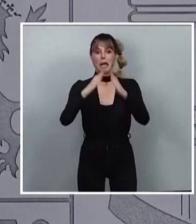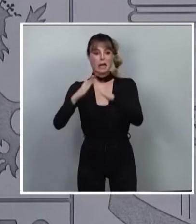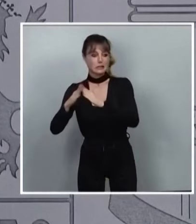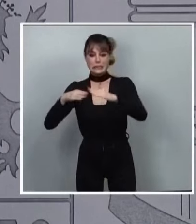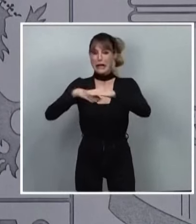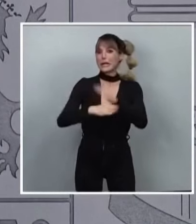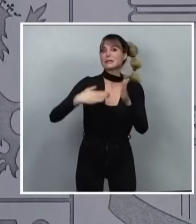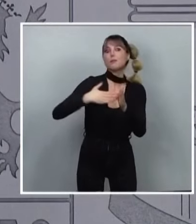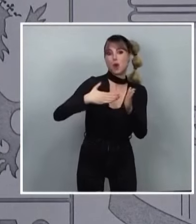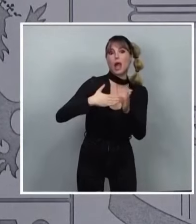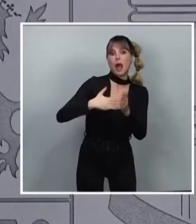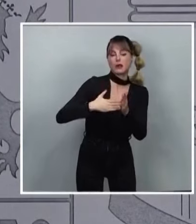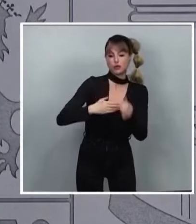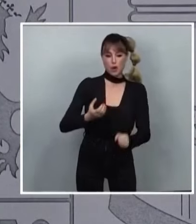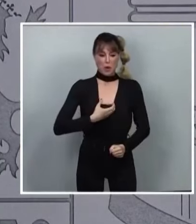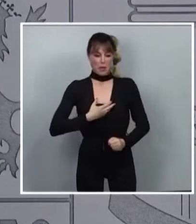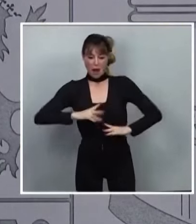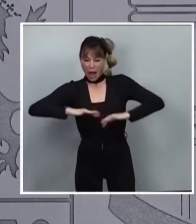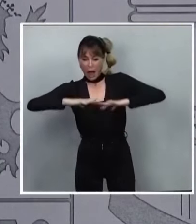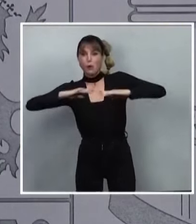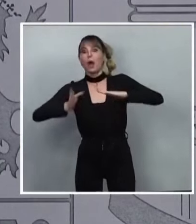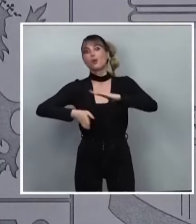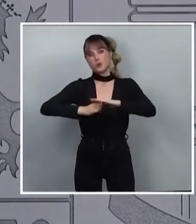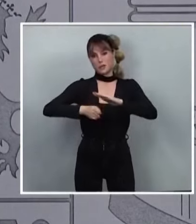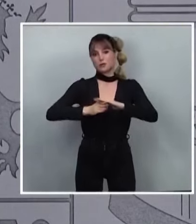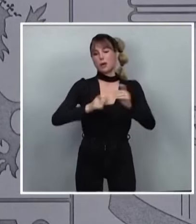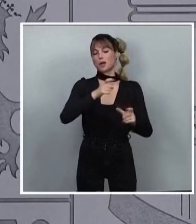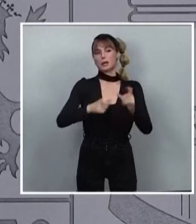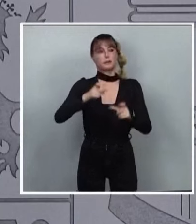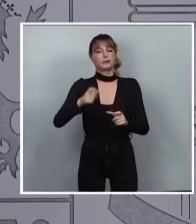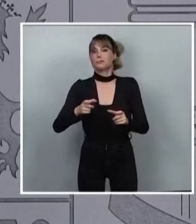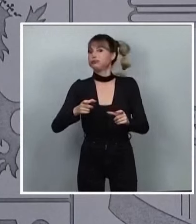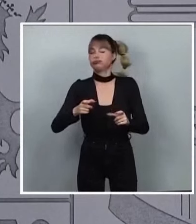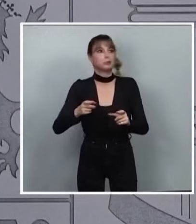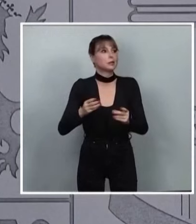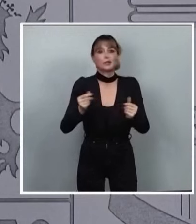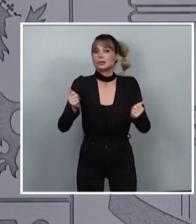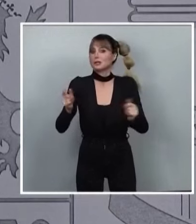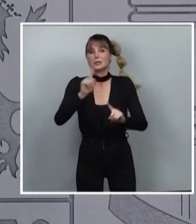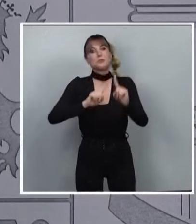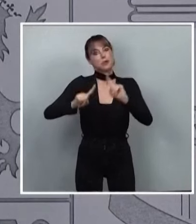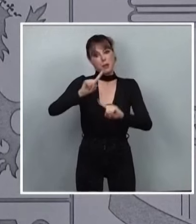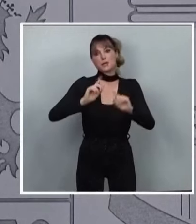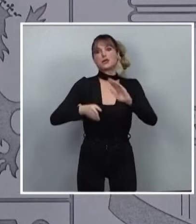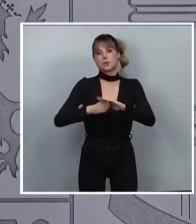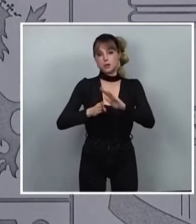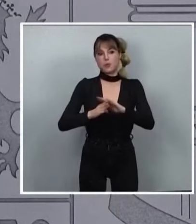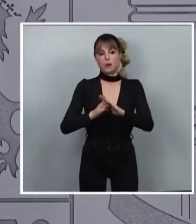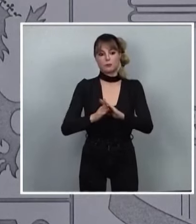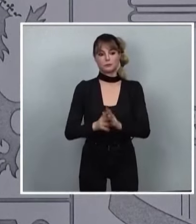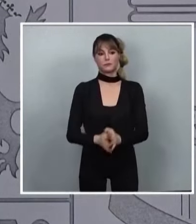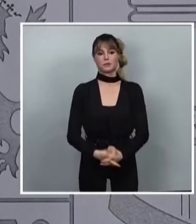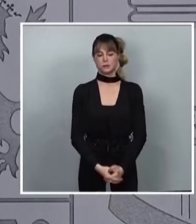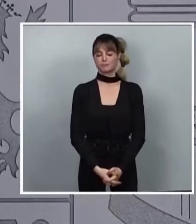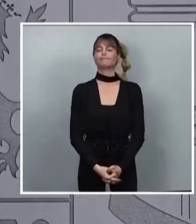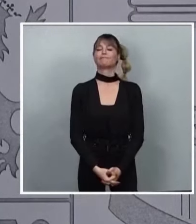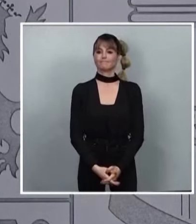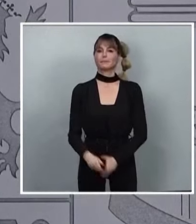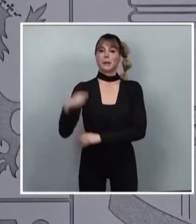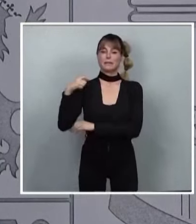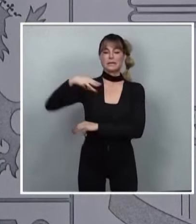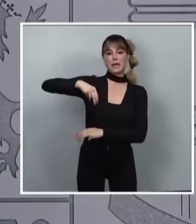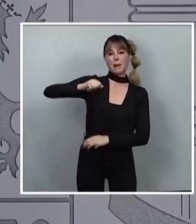garajes bloqueados, municipios anegados. Situata në të cilën po jetojmë është tragjike, është dramatike. Po thuese me siguri, po